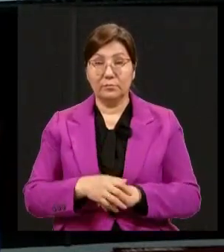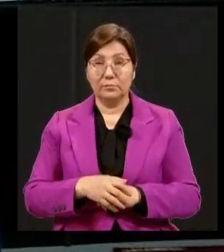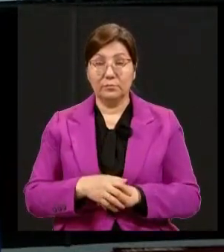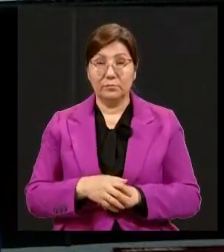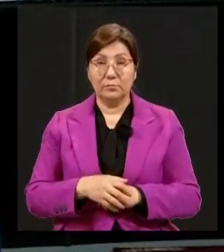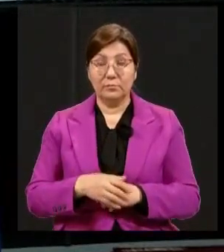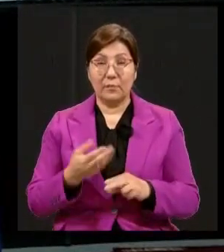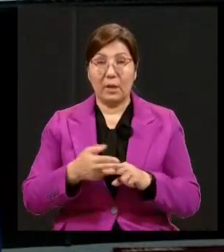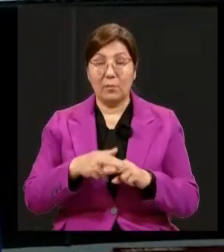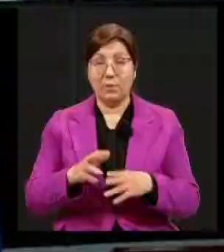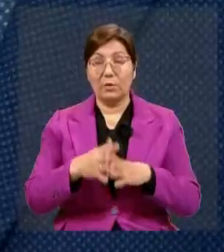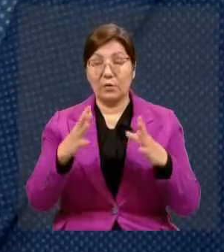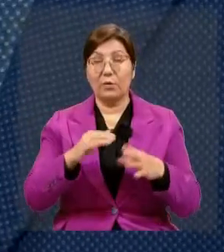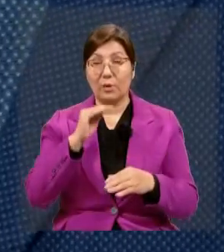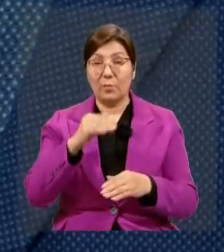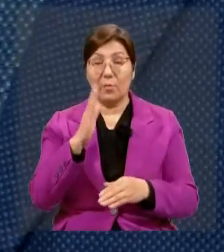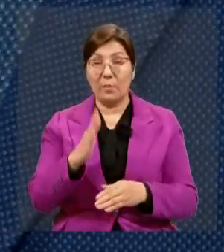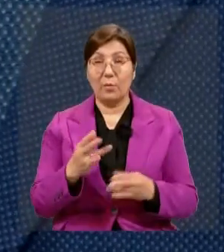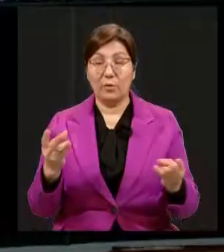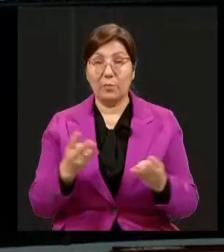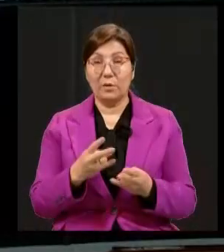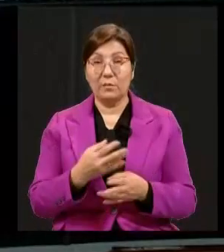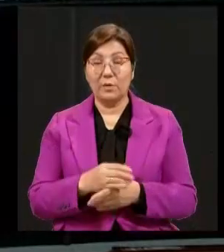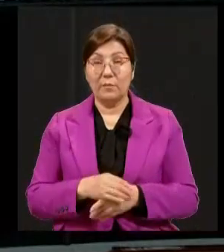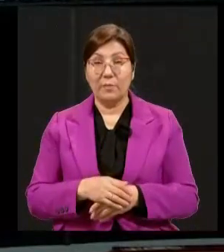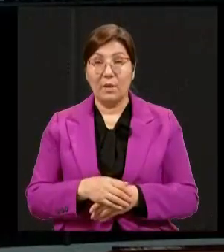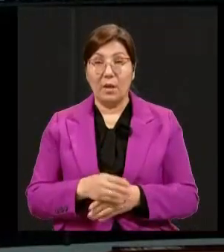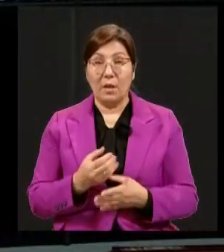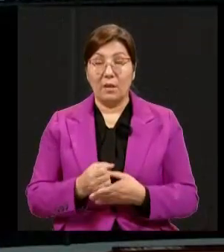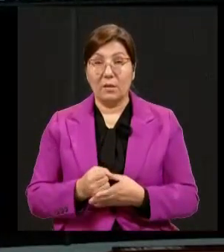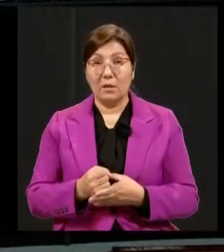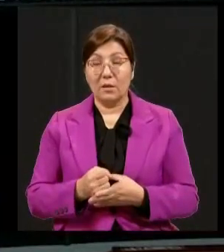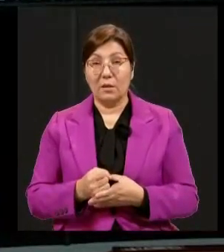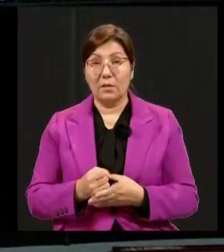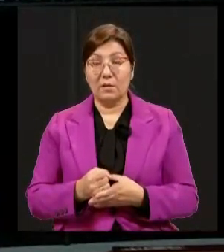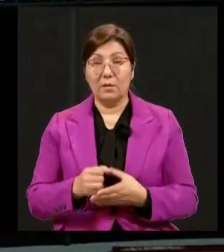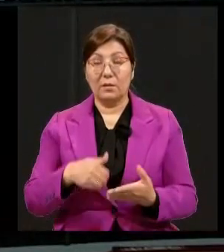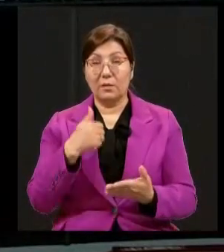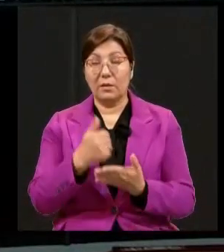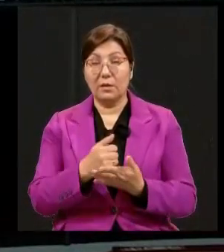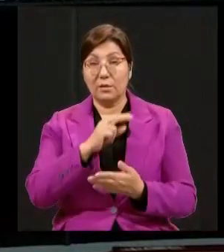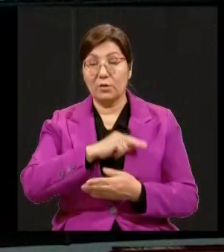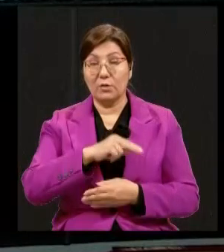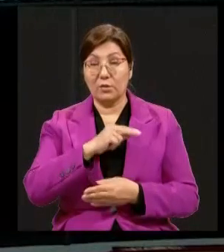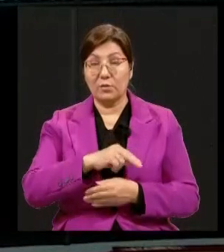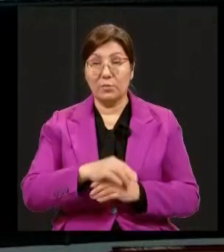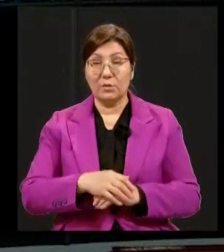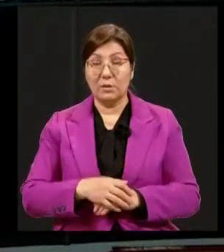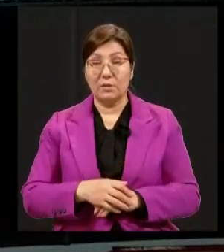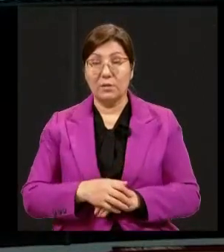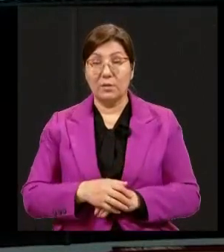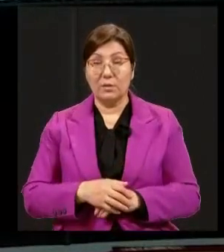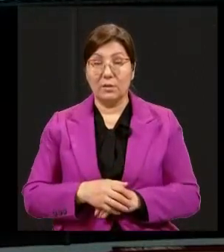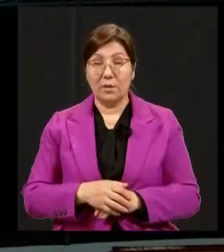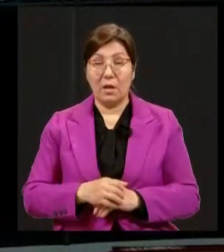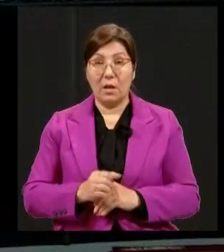деген. Бұл жерде үлкен маман болу керек. Дүние жүзіндегі атом электр станциясының негізгі жұмысы, жұмыс рабочий язык дейді ғой, негізгі жұмыс тілі